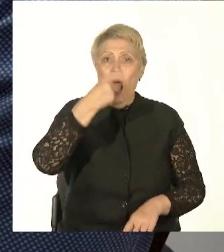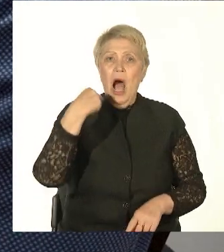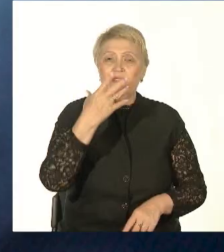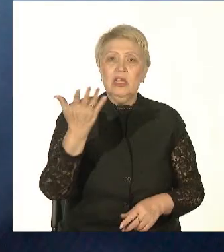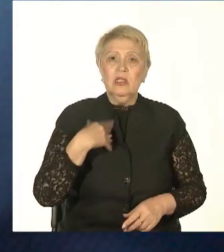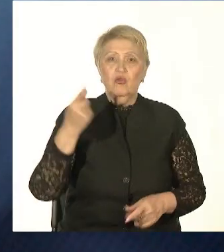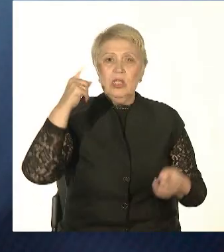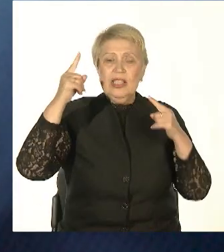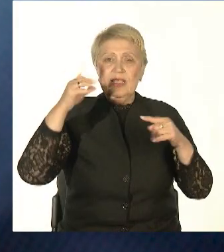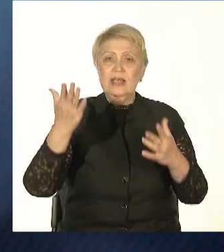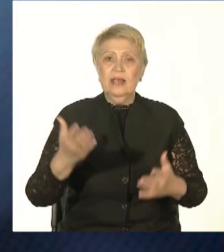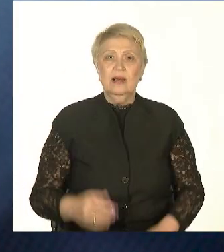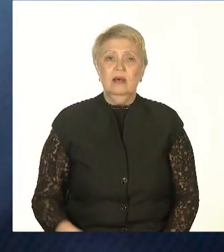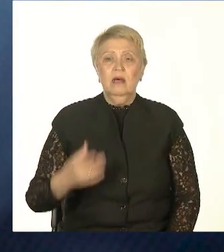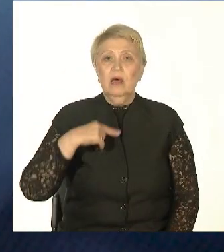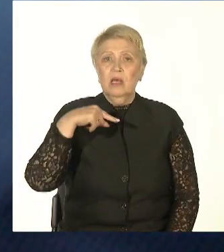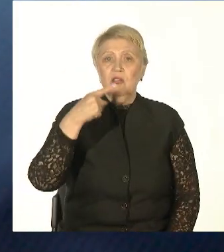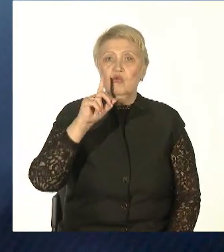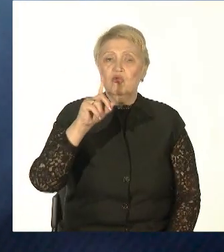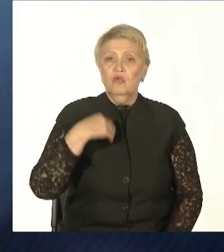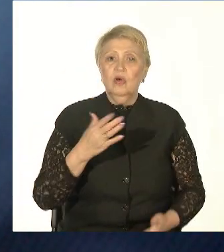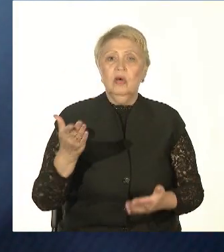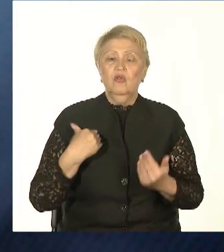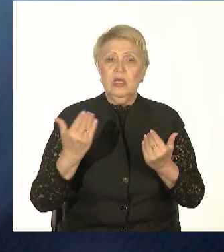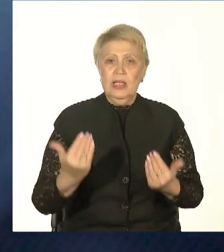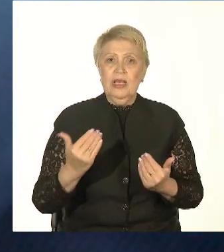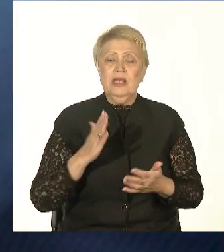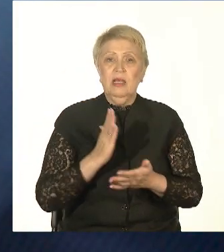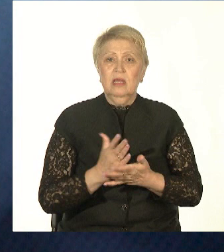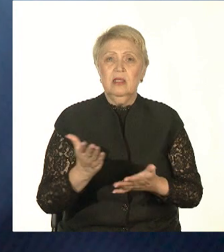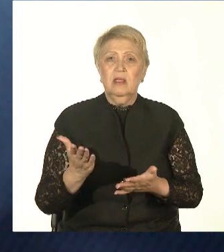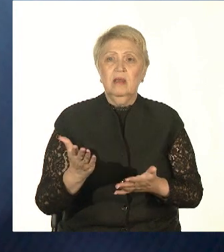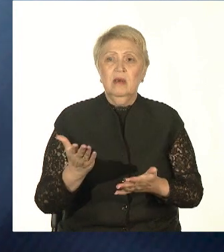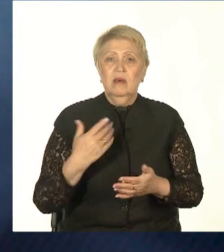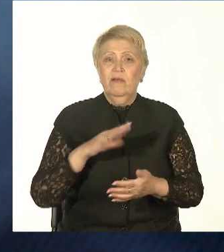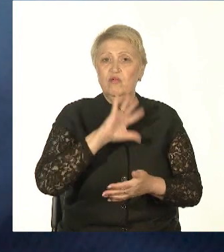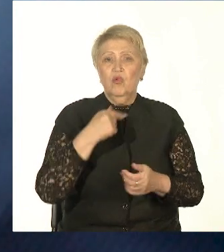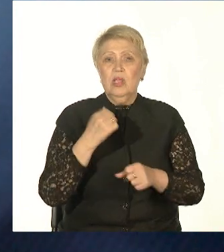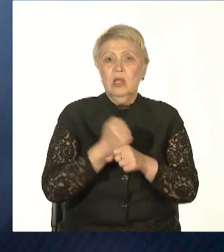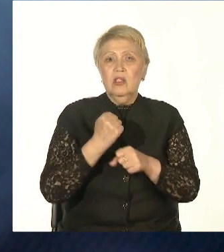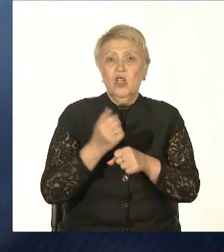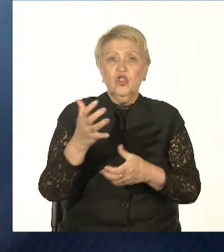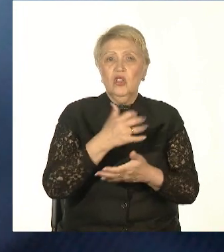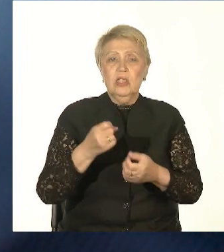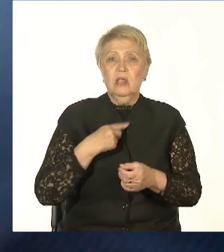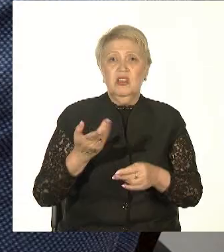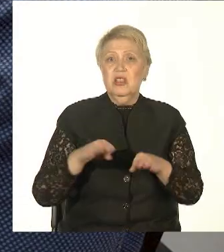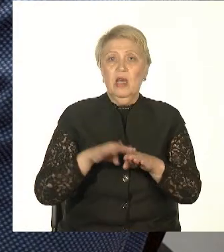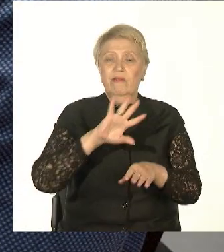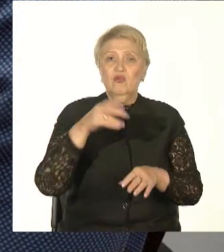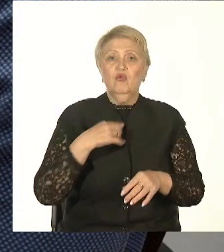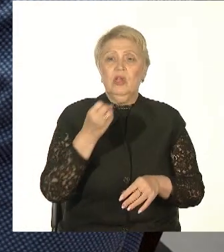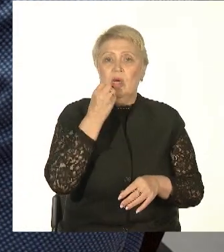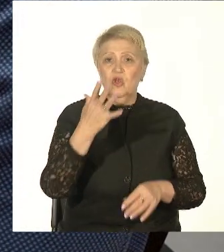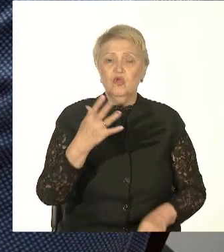в жизнь. Скажу сразу, что и здесь у нас не все сложилось так хорошо, как бы хотелось бы. То есть, но тем не